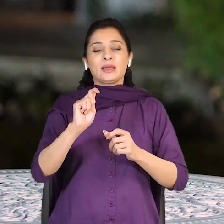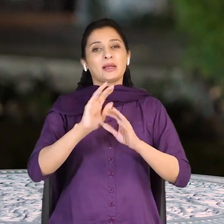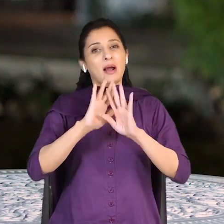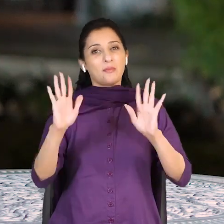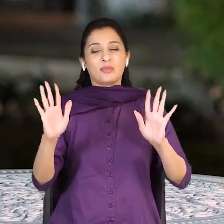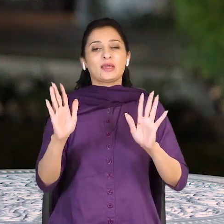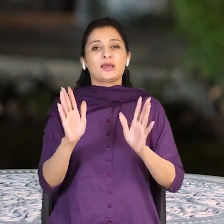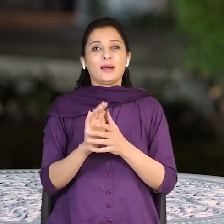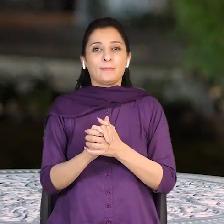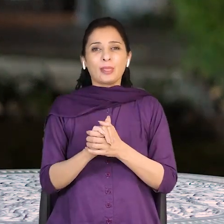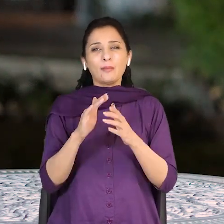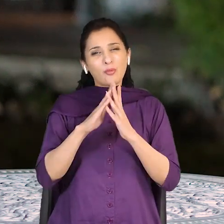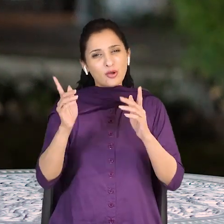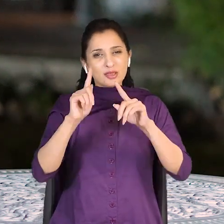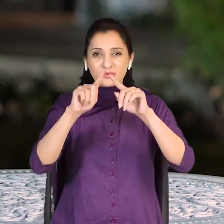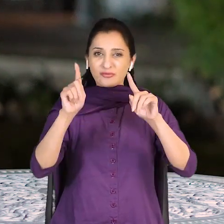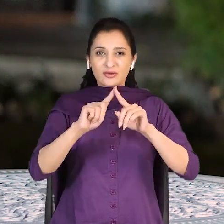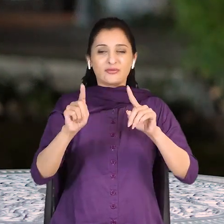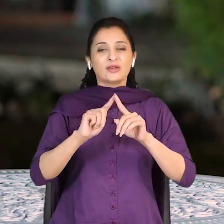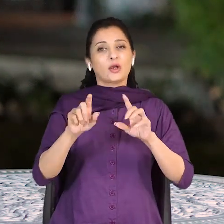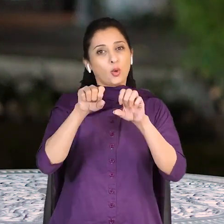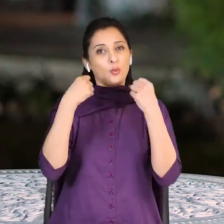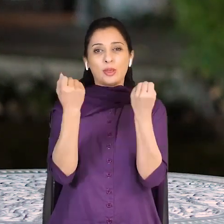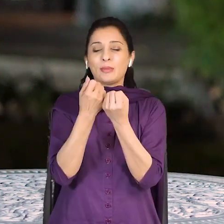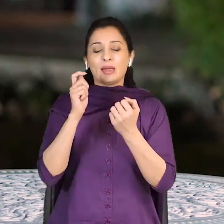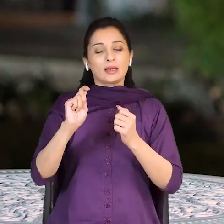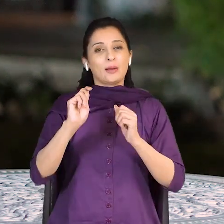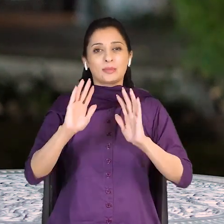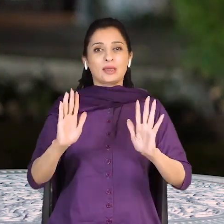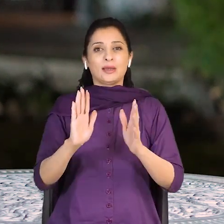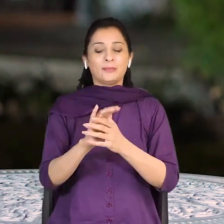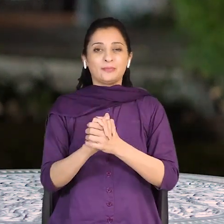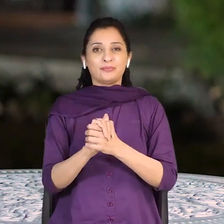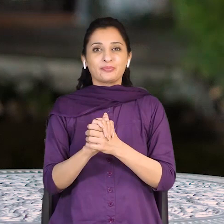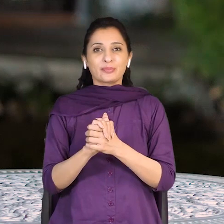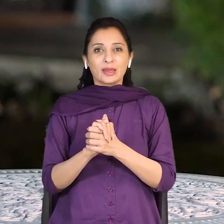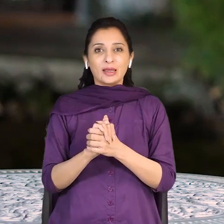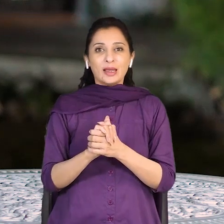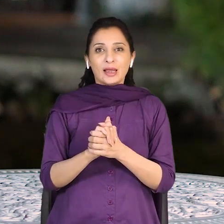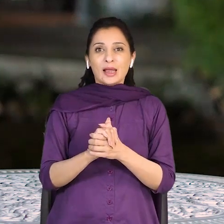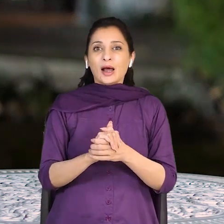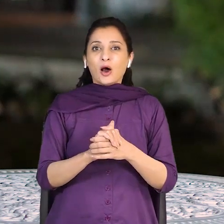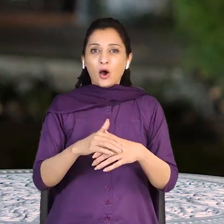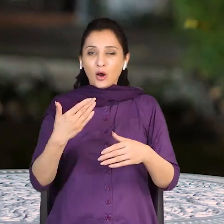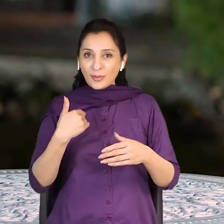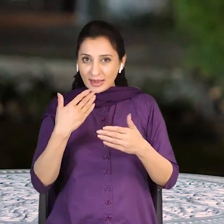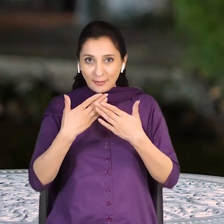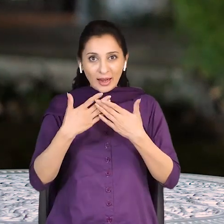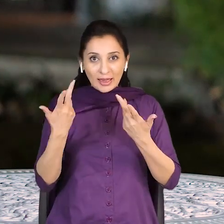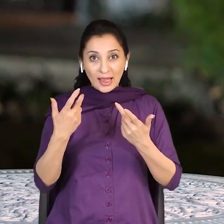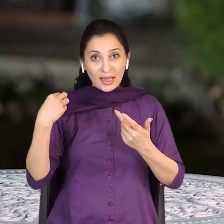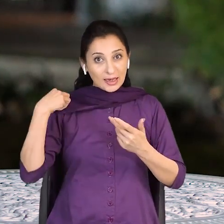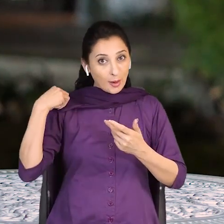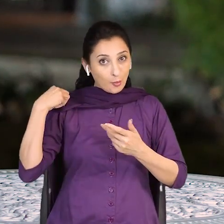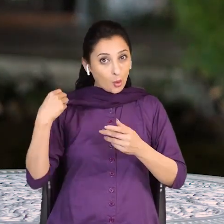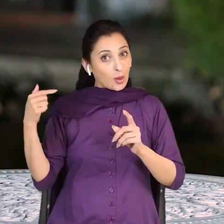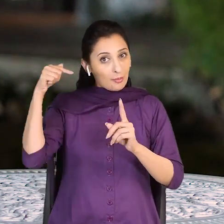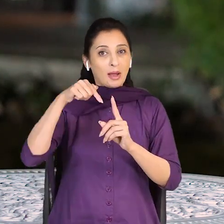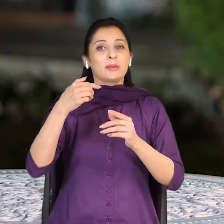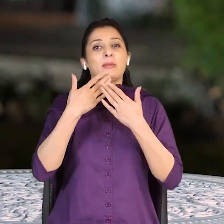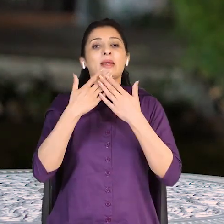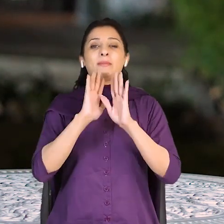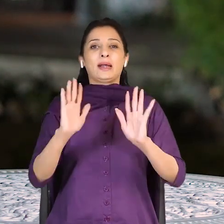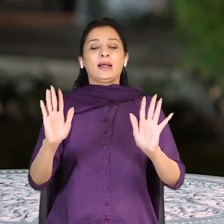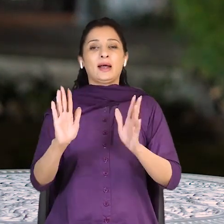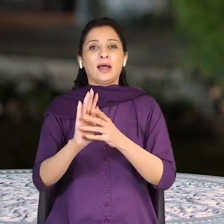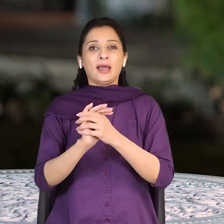फाउंडेशन, पीआईएफटी और बहुत से इदारे हैं जहाँ पे मैंने काम किया है। एजुकेशनल